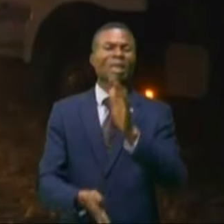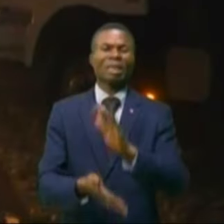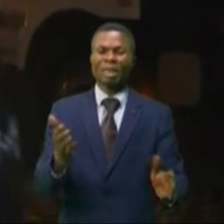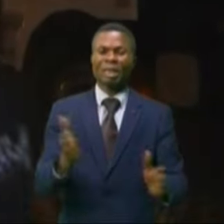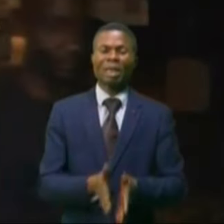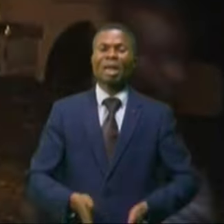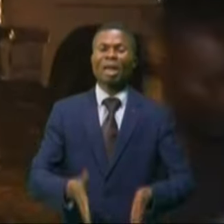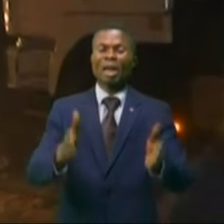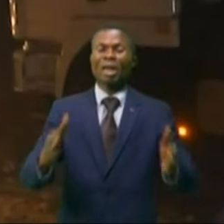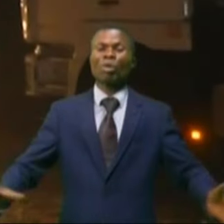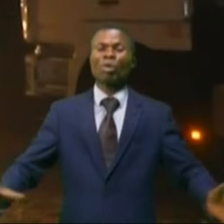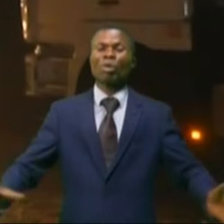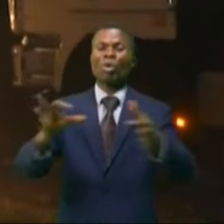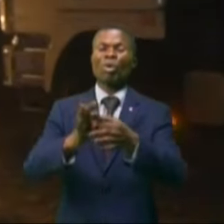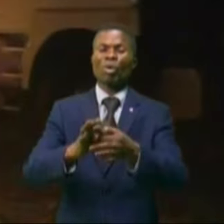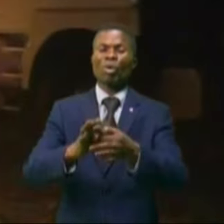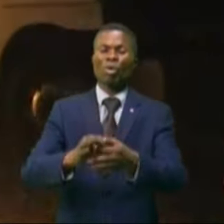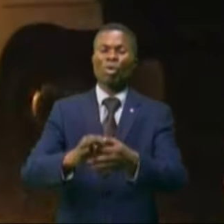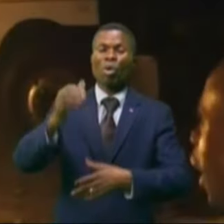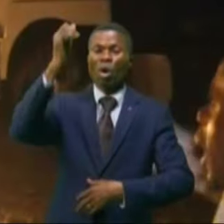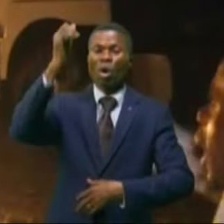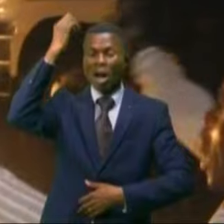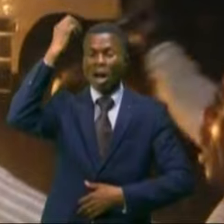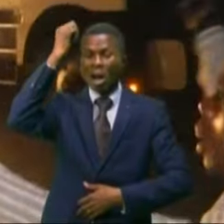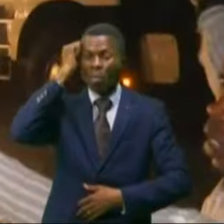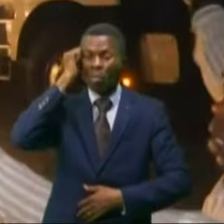de Matadi à la ville de